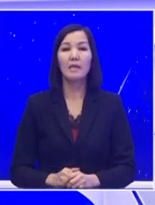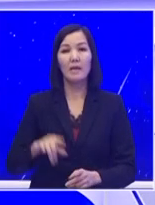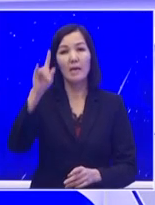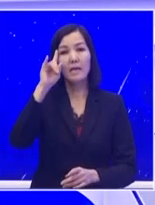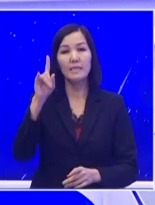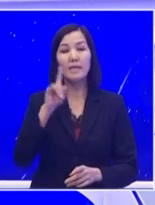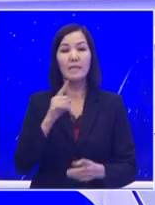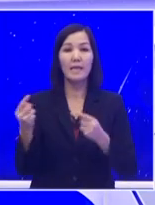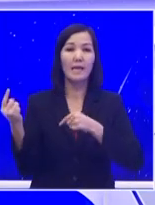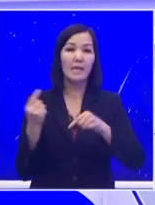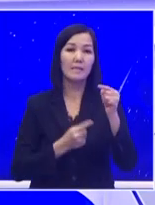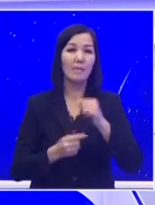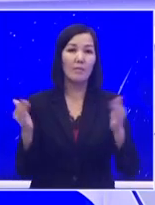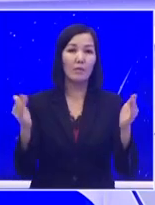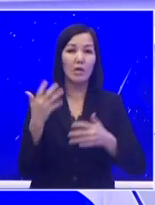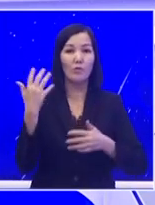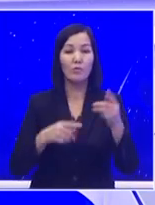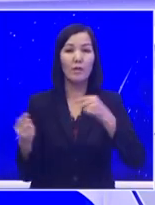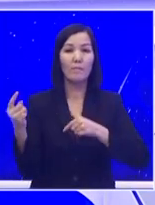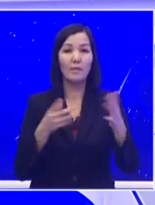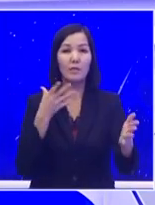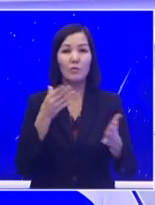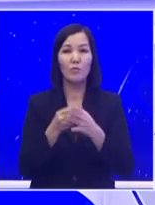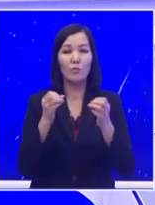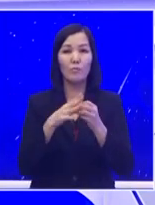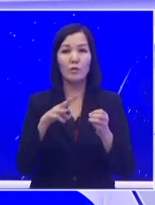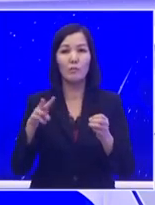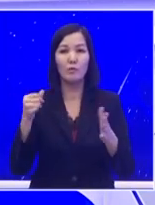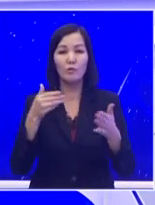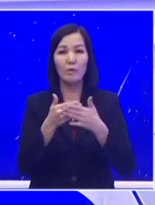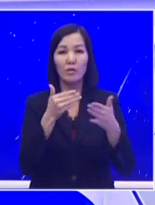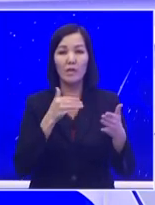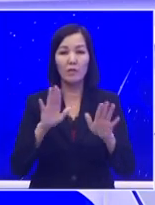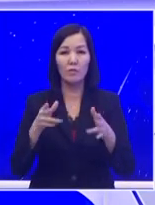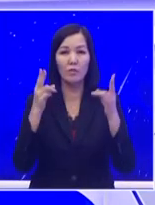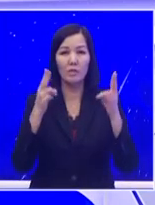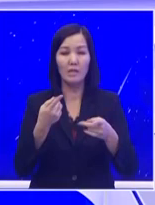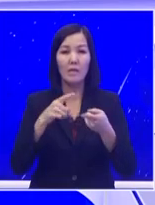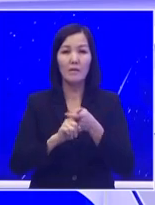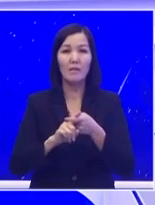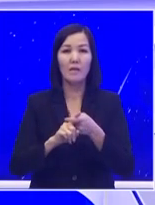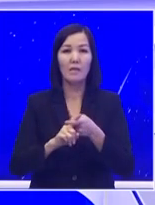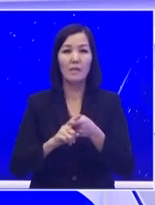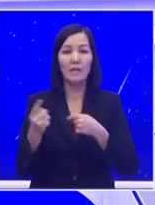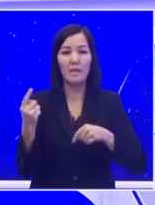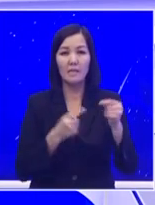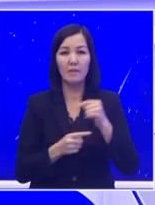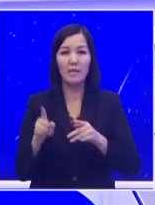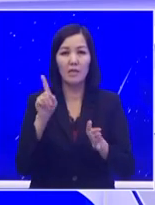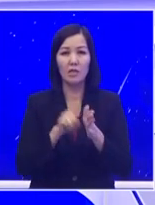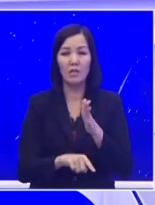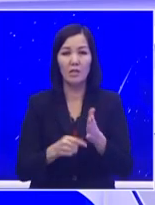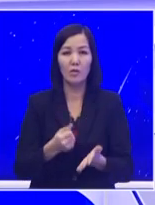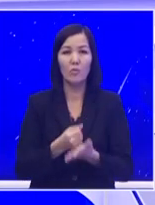Елімізде жеке кәсіпкерлік пен шағын орта бизнес төлемдері 15 маусымға шегерілді. Төтенше жағдайға байланысты отандық кәсіпкерлерге